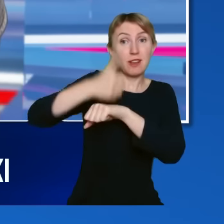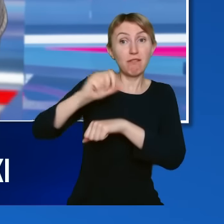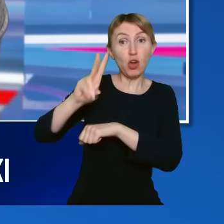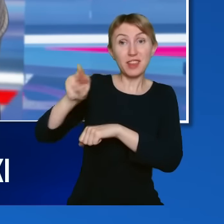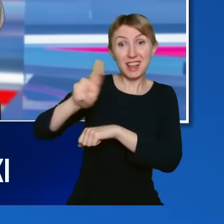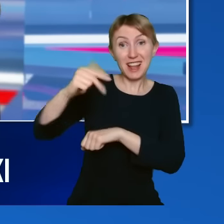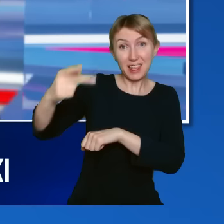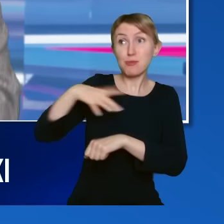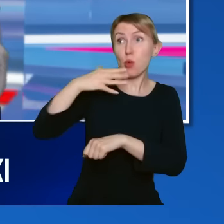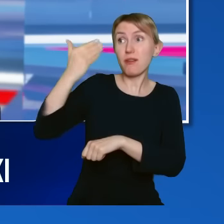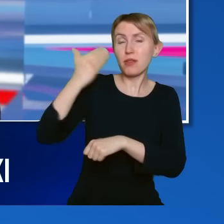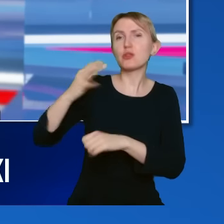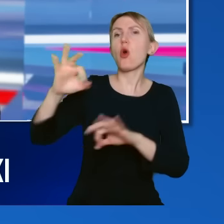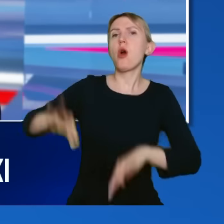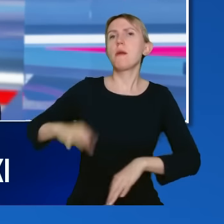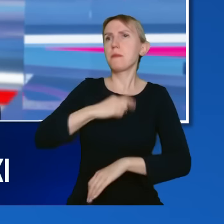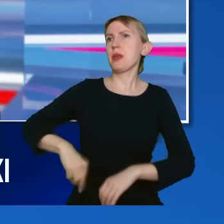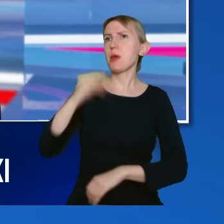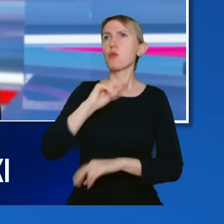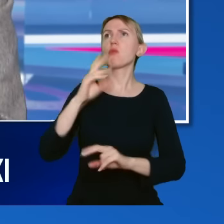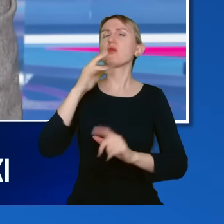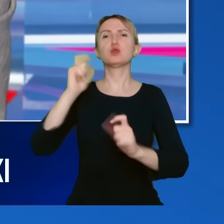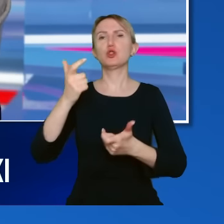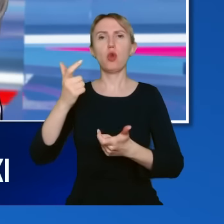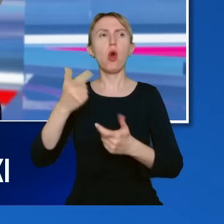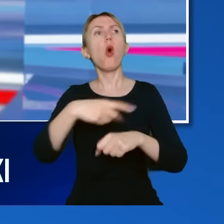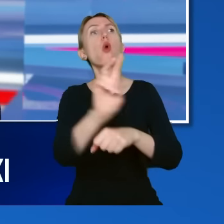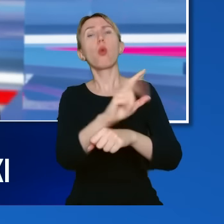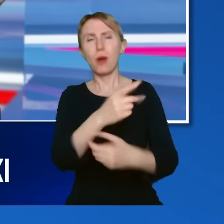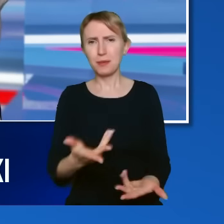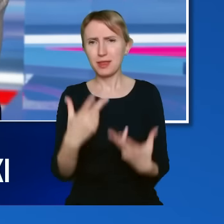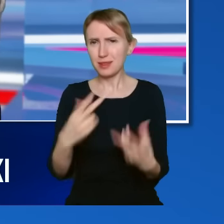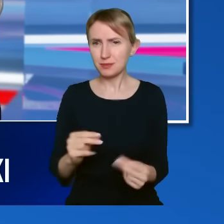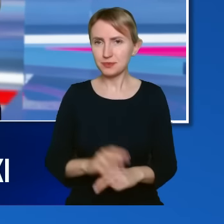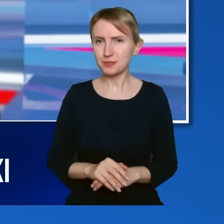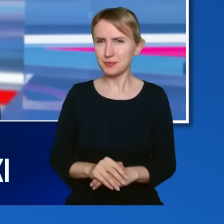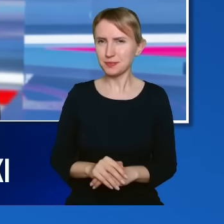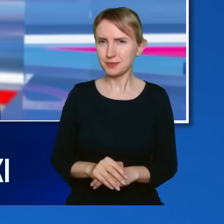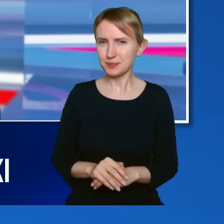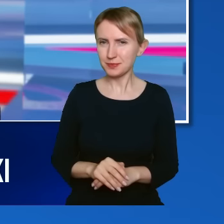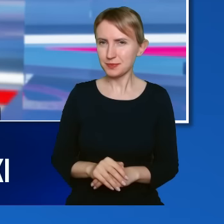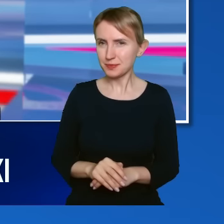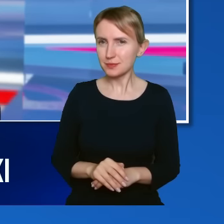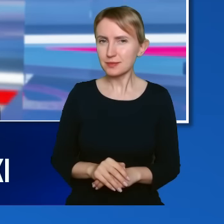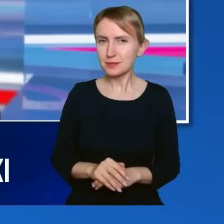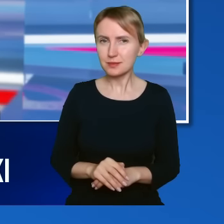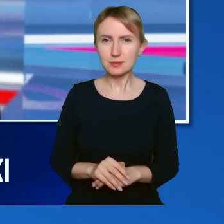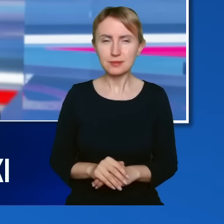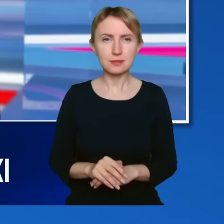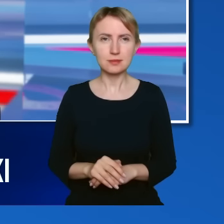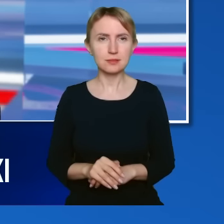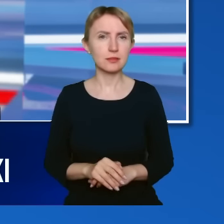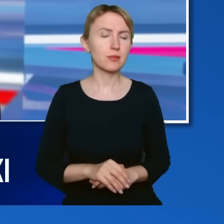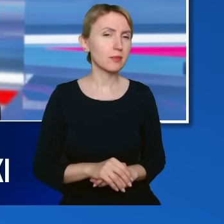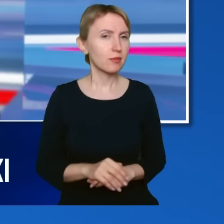która to mówiła, to co miał powiedzieć? Nie będzie? Oszukuje kobieta? Nie, no brał, rozumiem, za dobrą monetę te słowa.